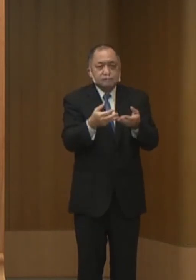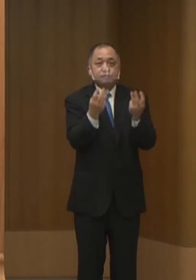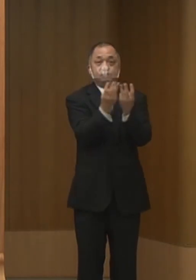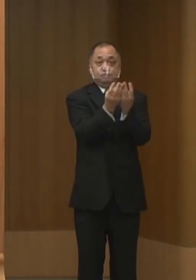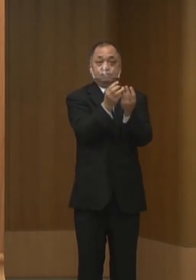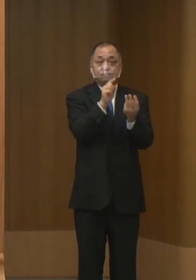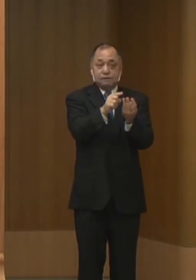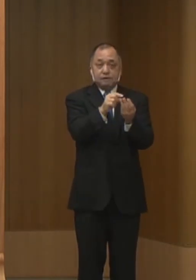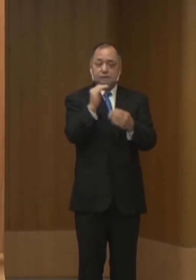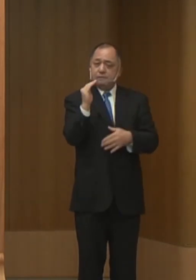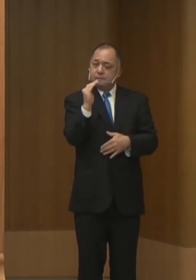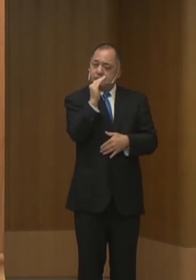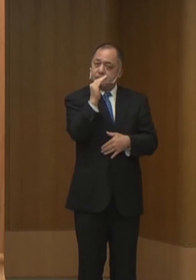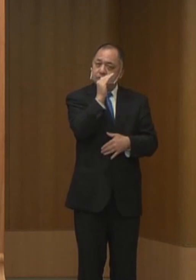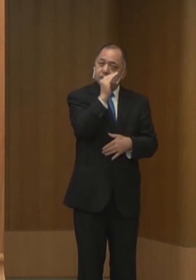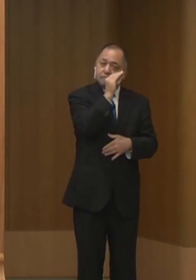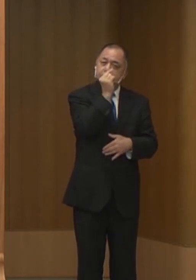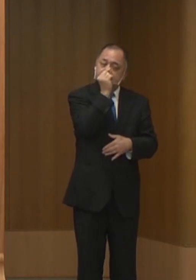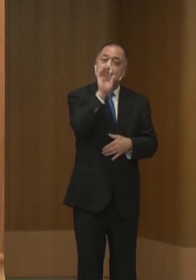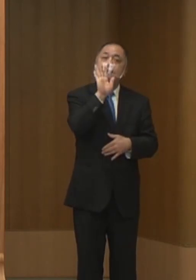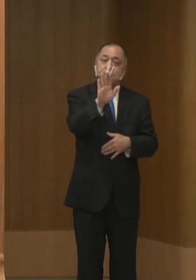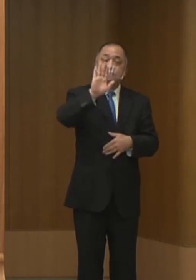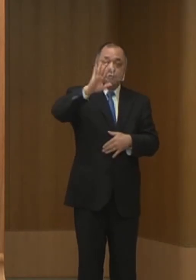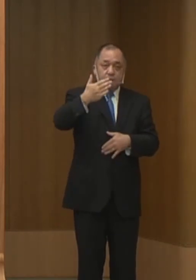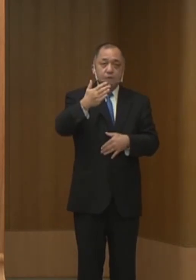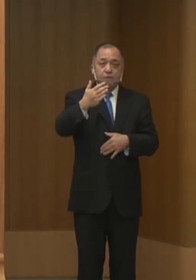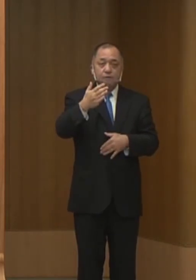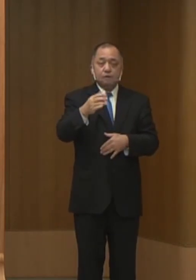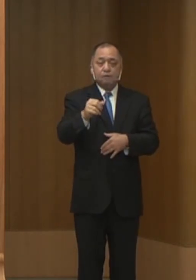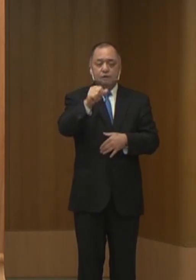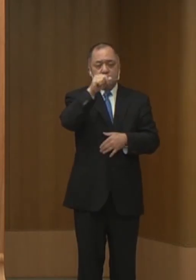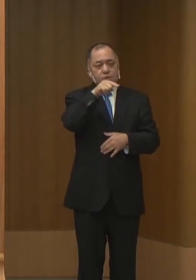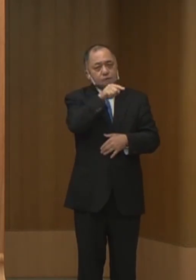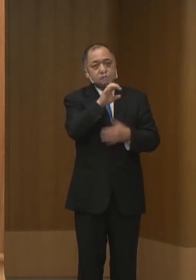ちら、増加傾向ではあるんですが、重症者数